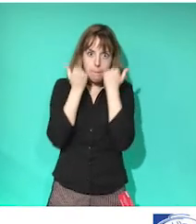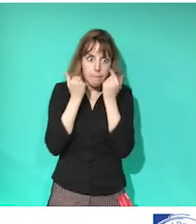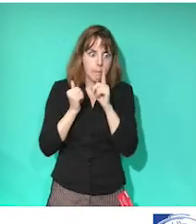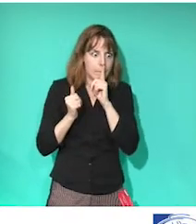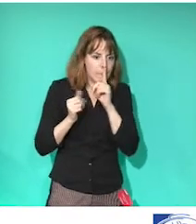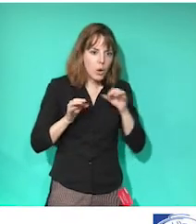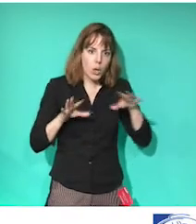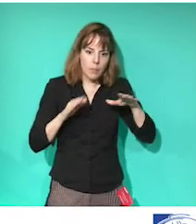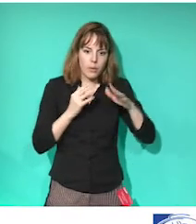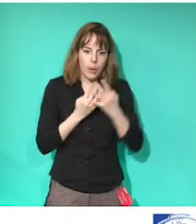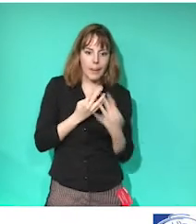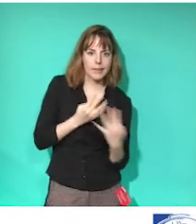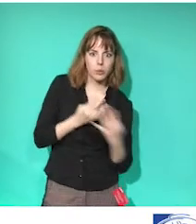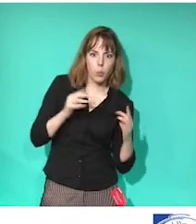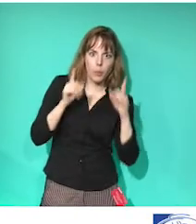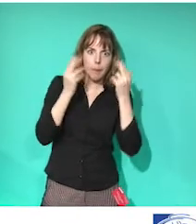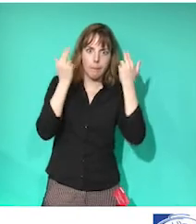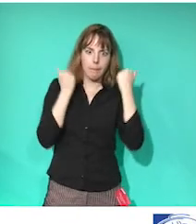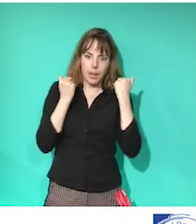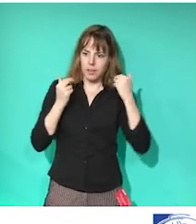absolument la meilleure à mon sens.